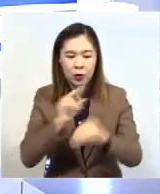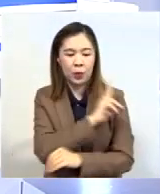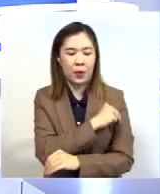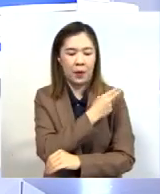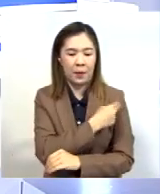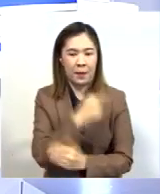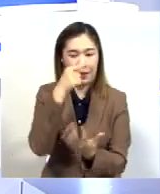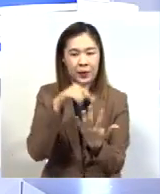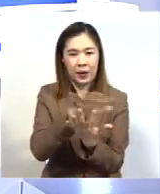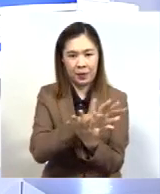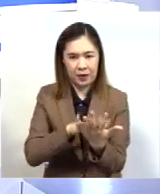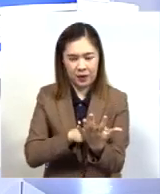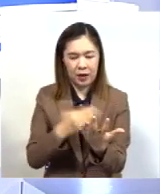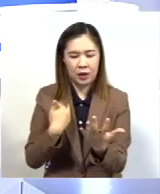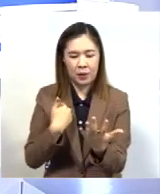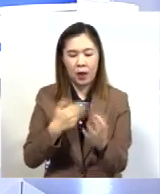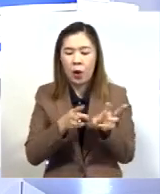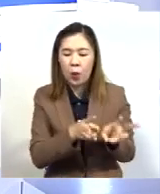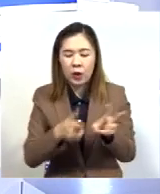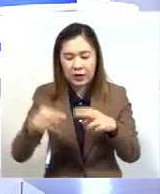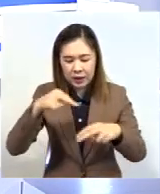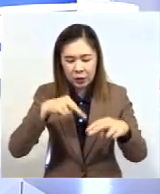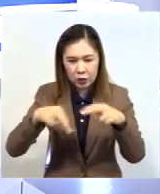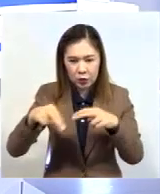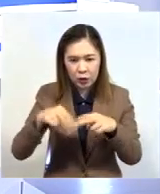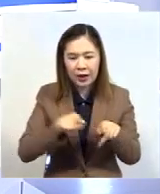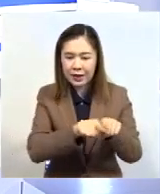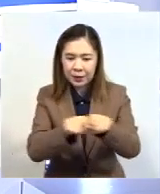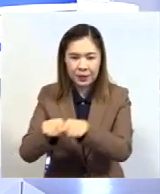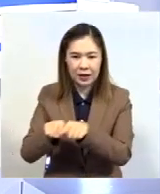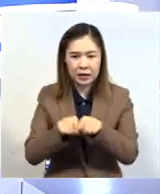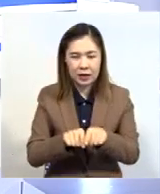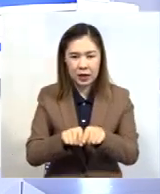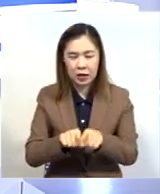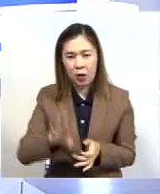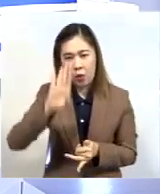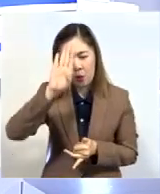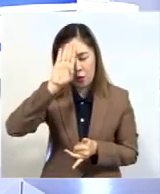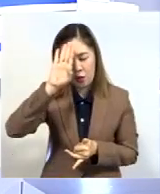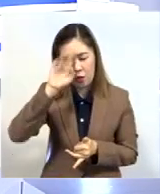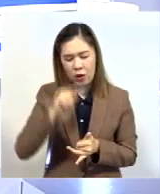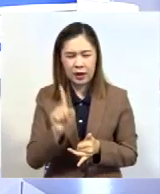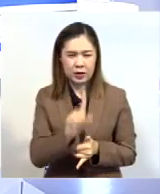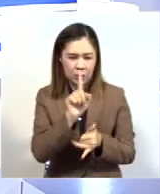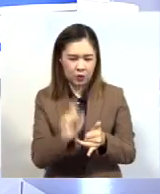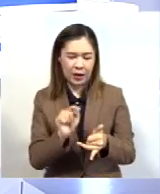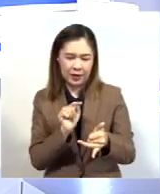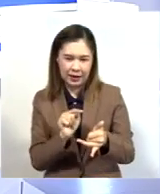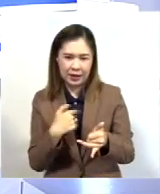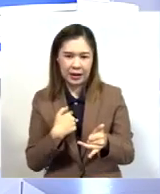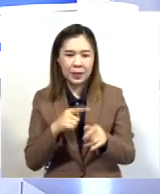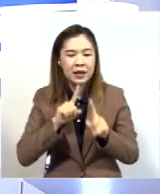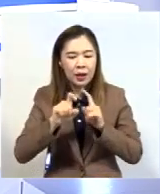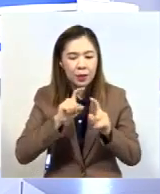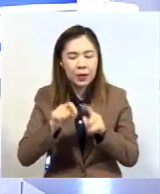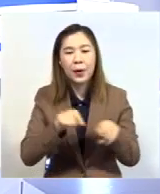ไปแล้วเพื่อให้การรักษาเนี่ยเป็นไปในทิศทางเดียวกันถ้าเกิดมีคนที่มีอาการต้องสงสัยก็จะได้มีการตรวจคัดกรองการสอบถามไปในทิศทาง